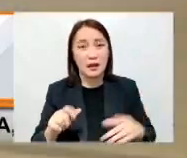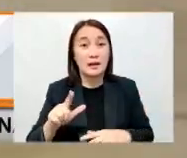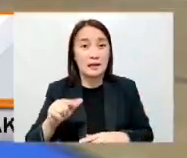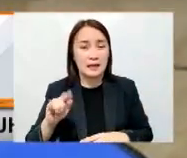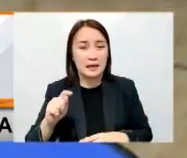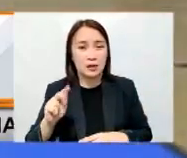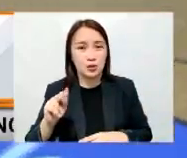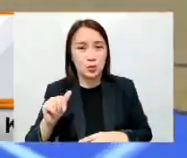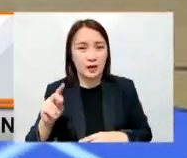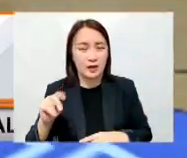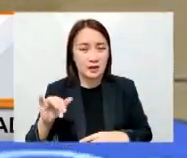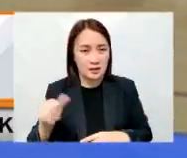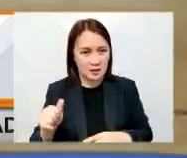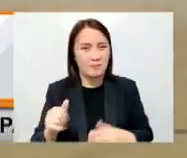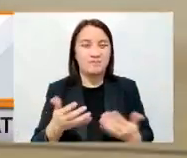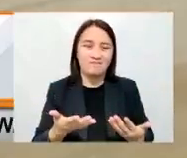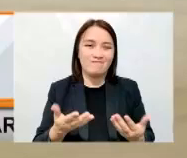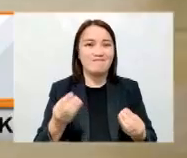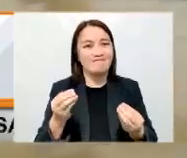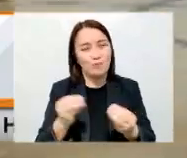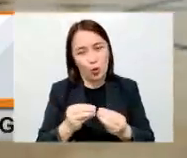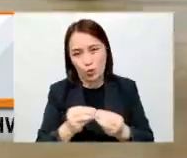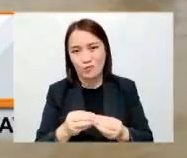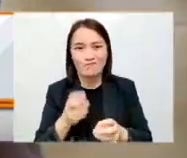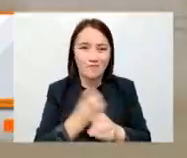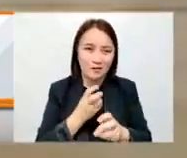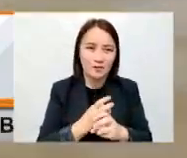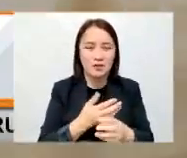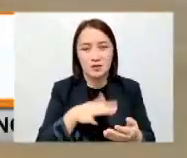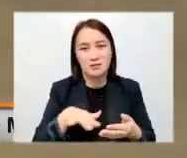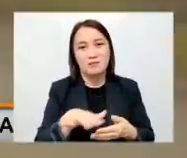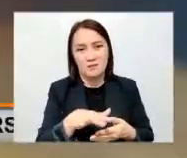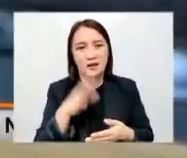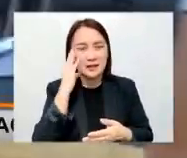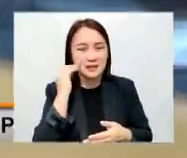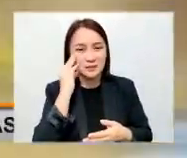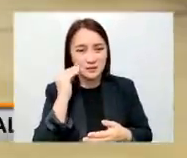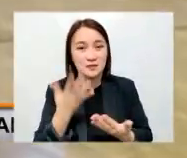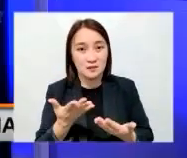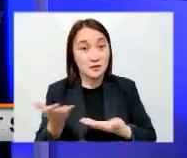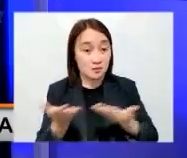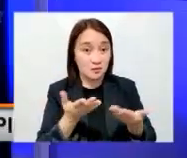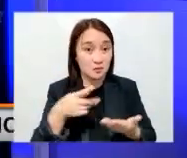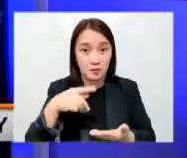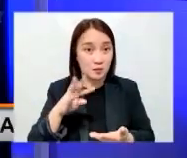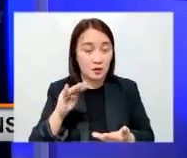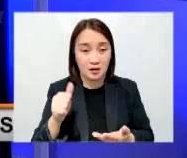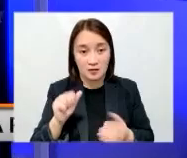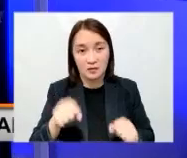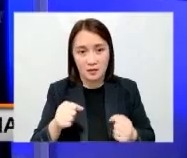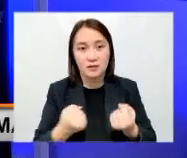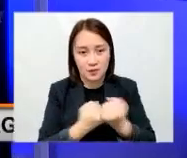games. Matindi-tindi ang dadaanin ng Gilas, kaya baka nga kailangan na nila ng rest back galing sa PBA. Ang